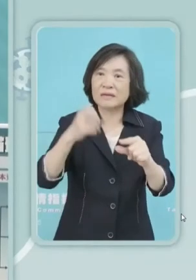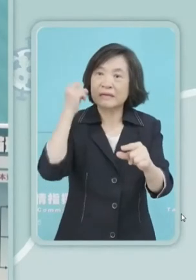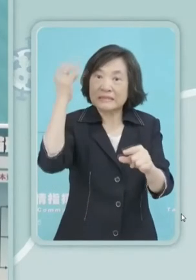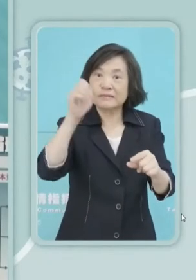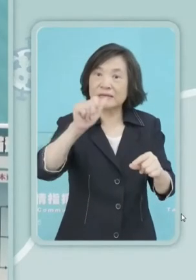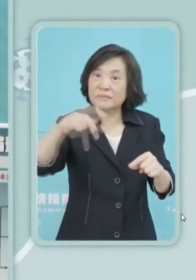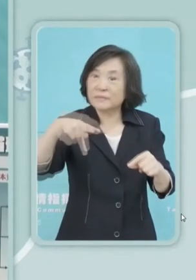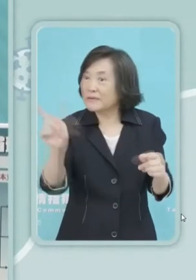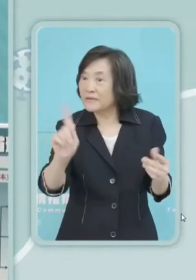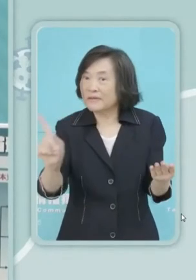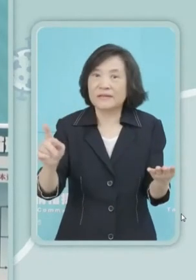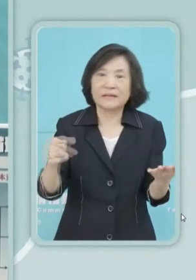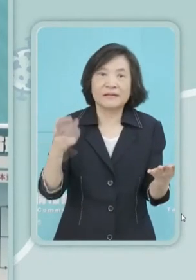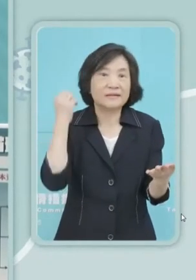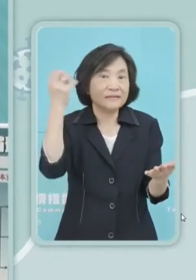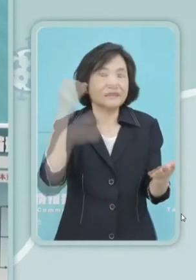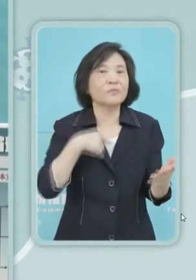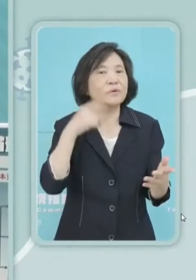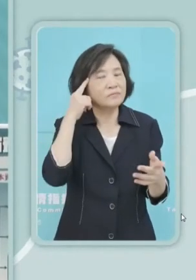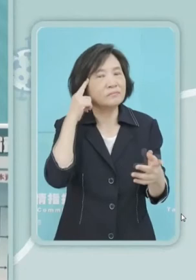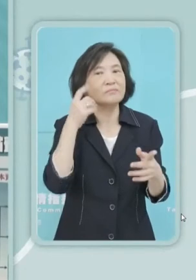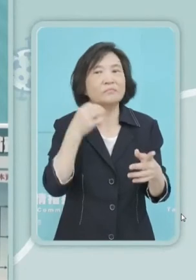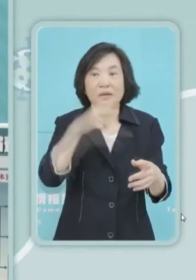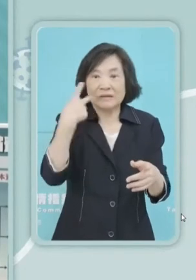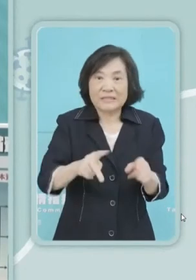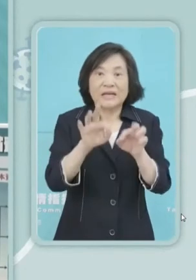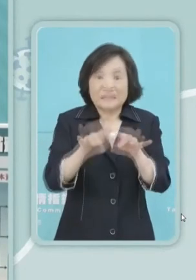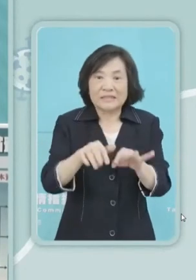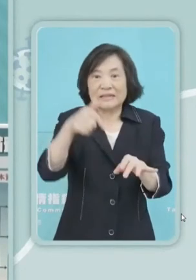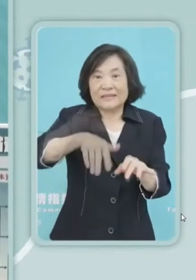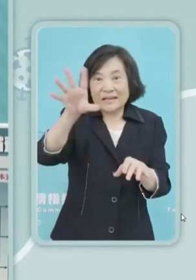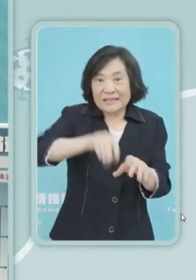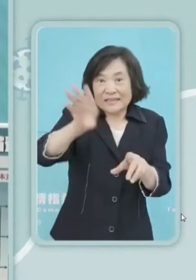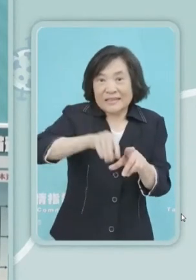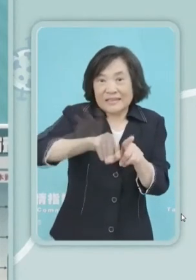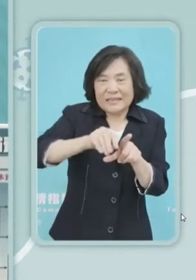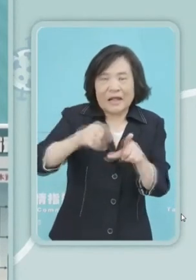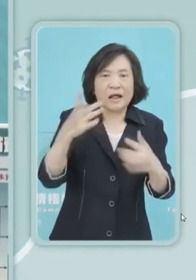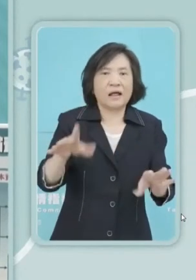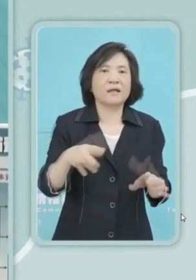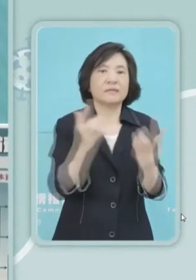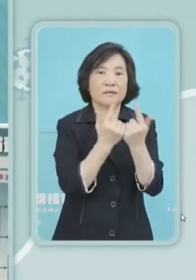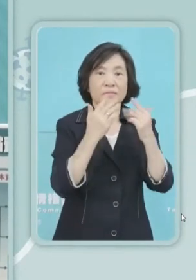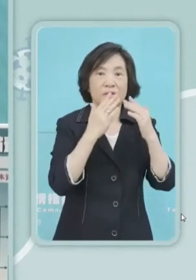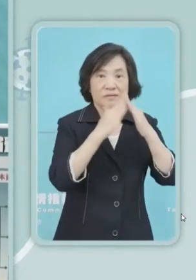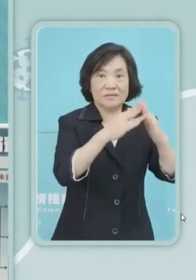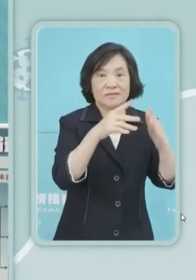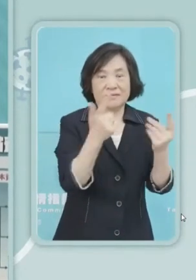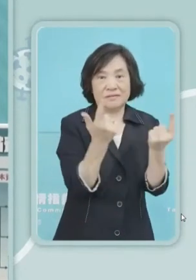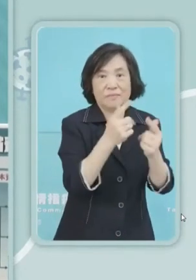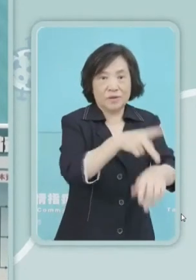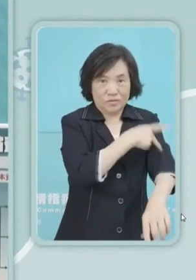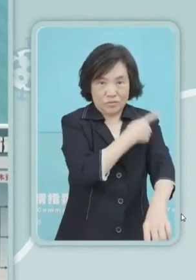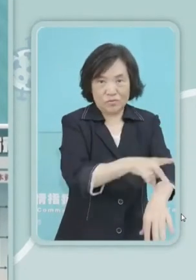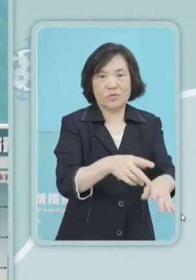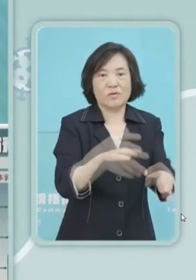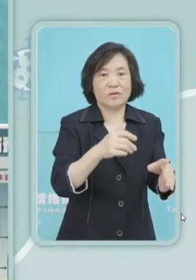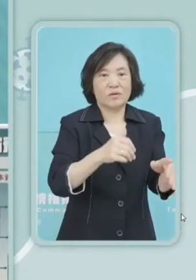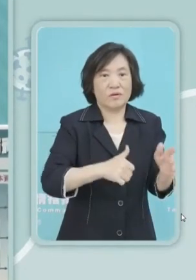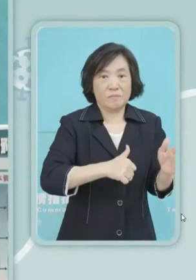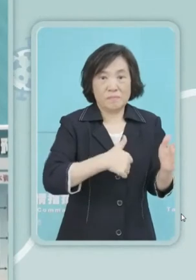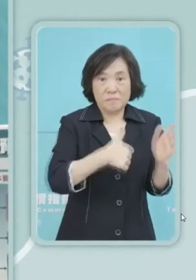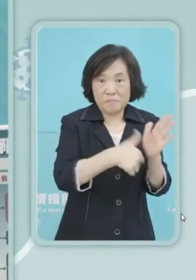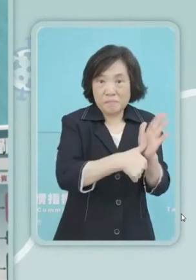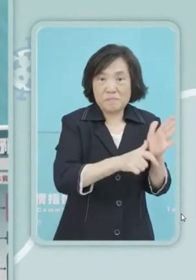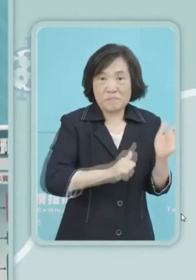的 APP， 你知道哈，我们都可以不用重复下载那么多 APP， 只要下载一个台北通，哦，因为它是实名制的，再连过